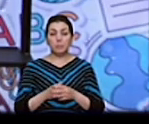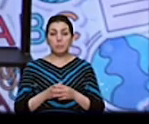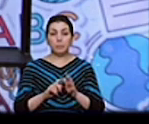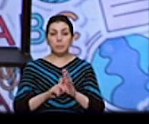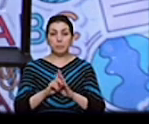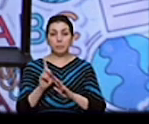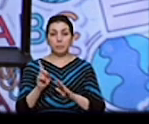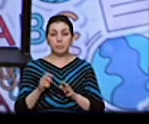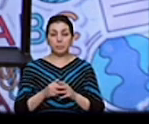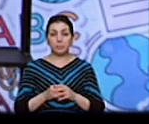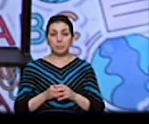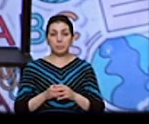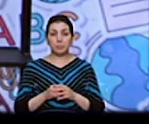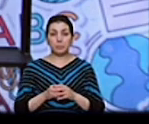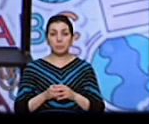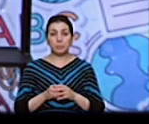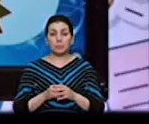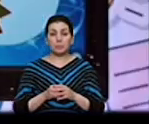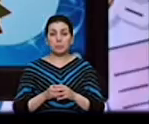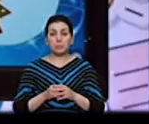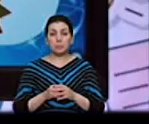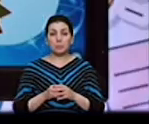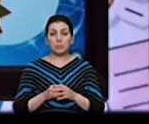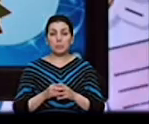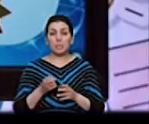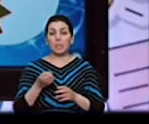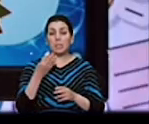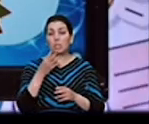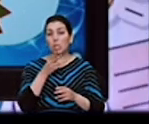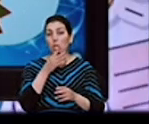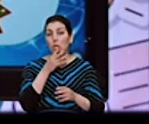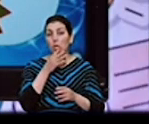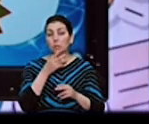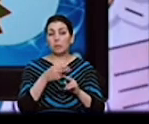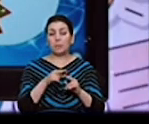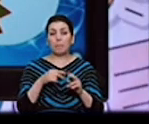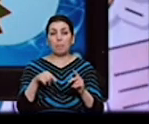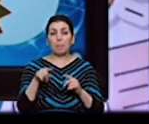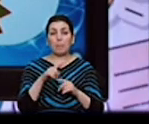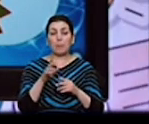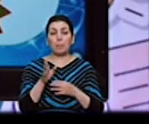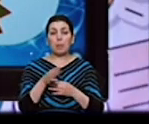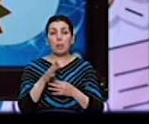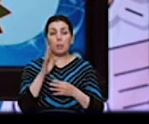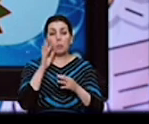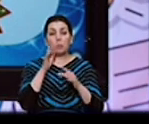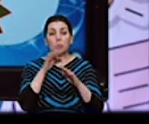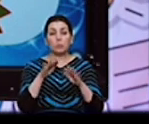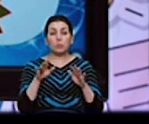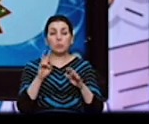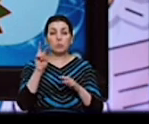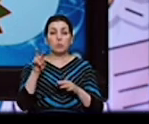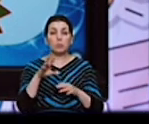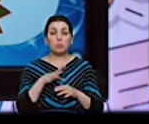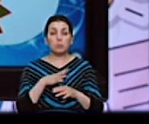Unday bo'lsa, boshladik. Necha yosh atrofidagi bolalar baliq oviga